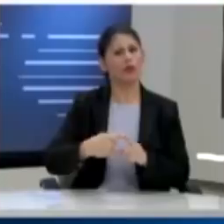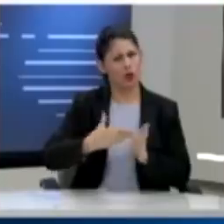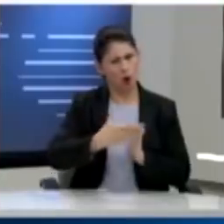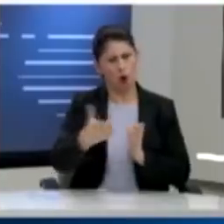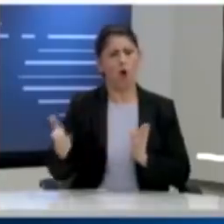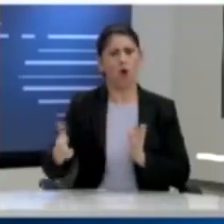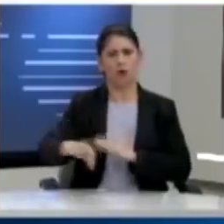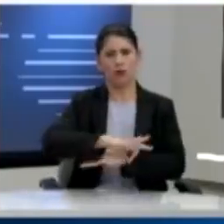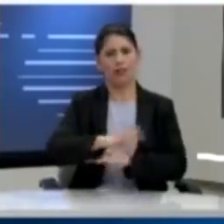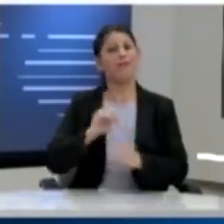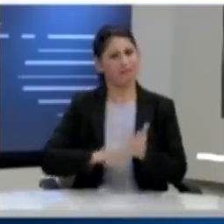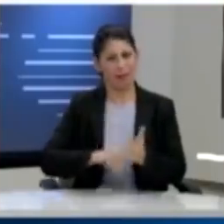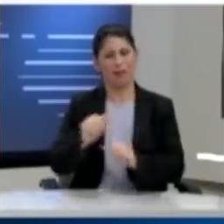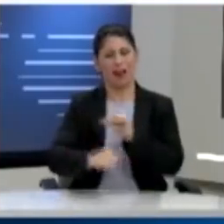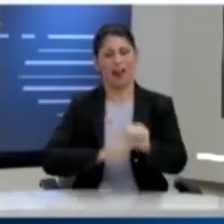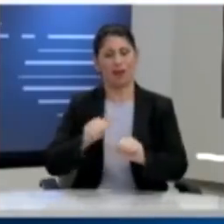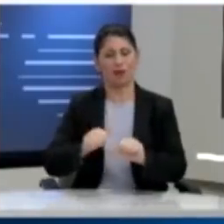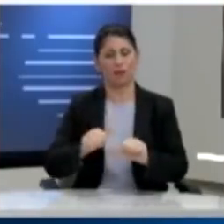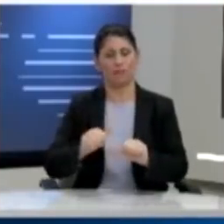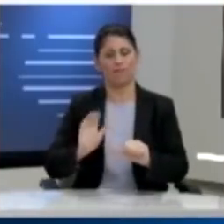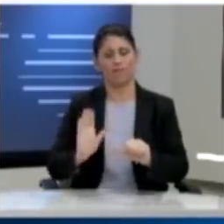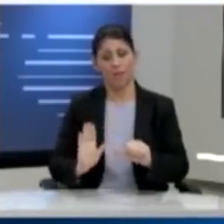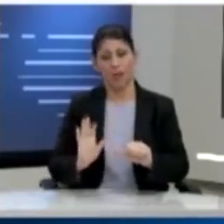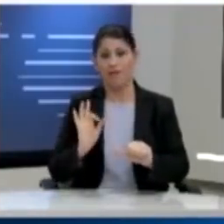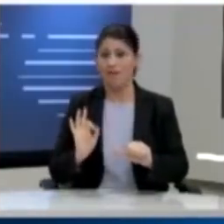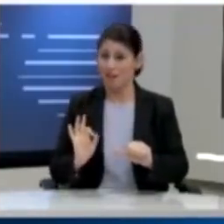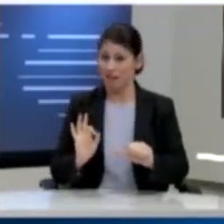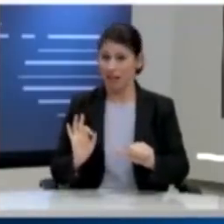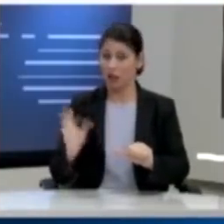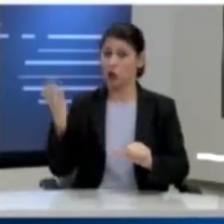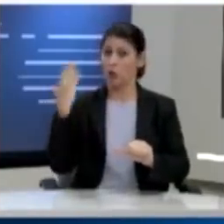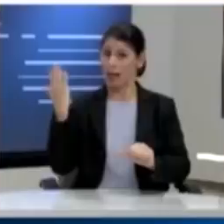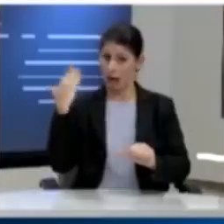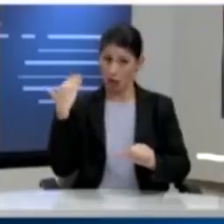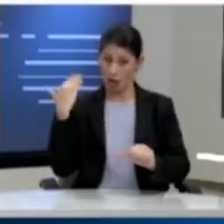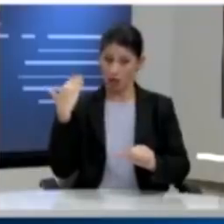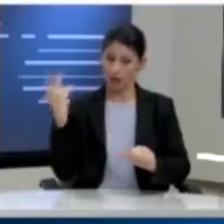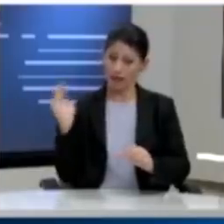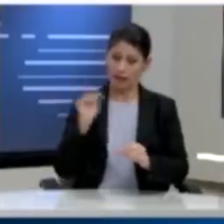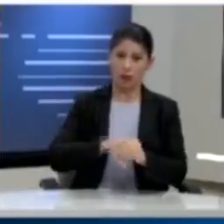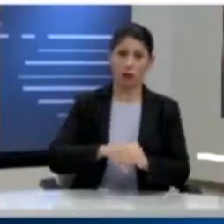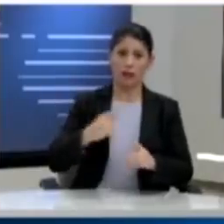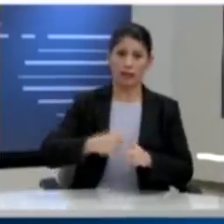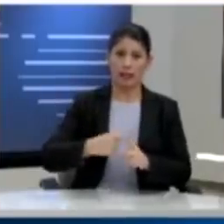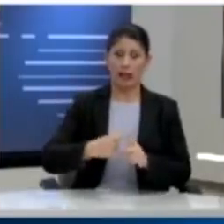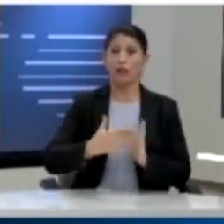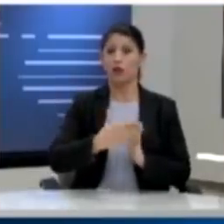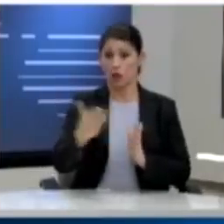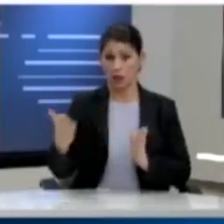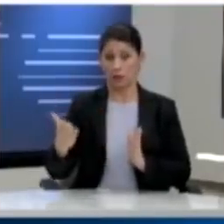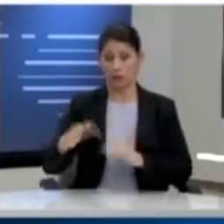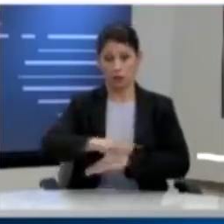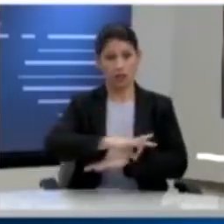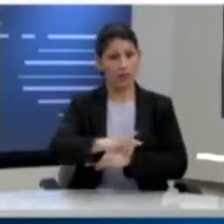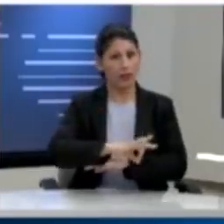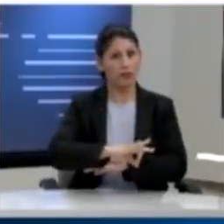σχεδιασμούς, πρέπει να αλλάξουν. Βέβαια, στο παρελθόν η συμμετοχή της χώρας μας σε αυτούς τους